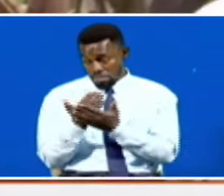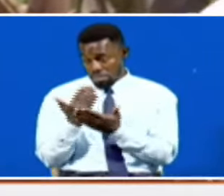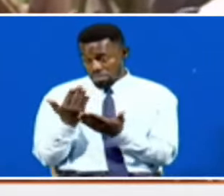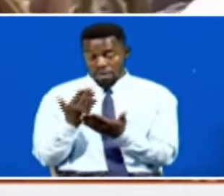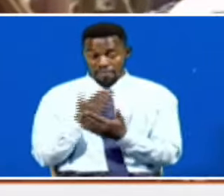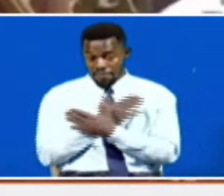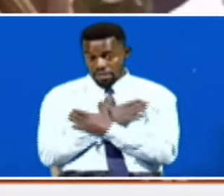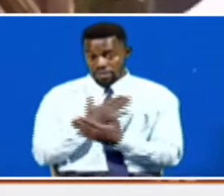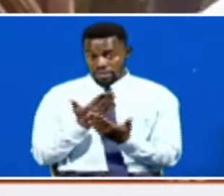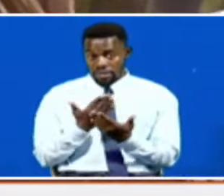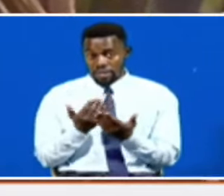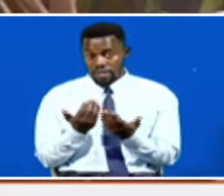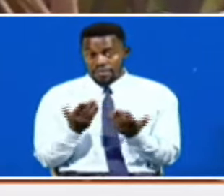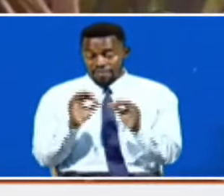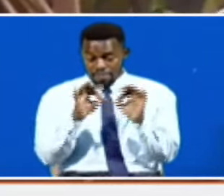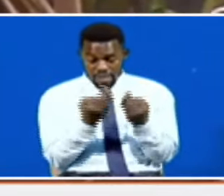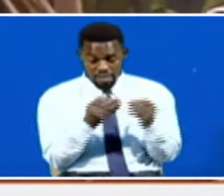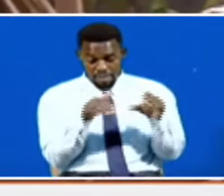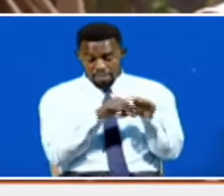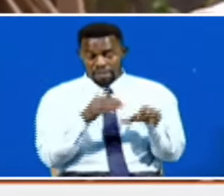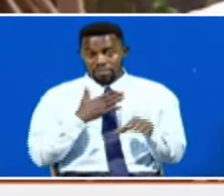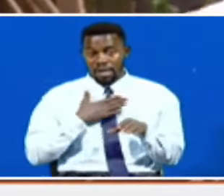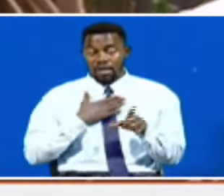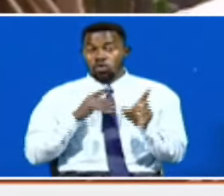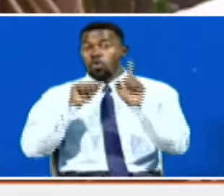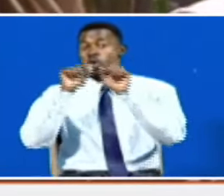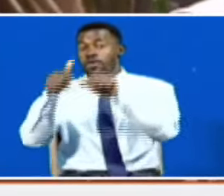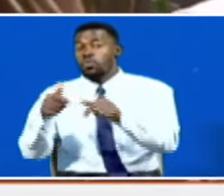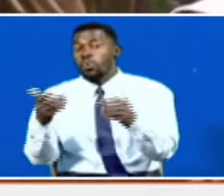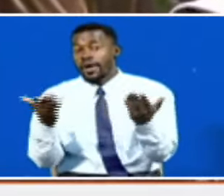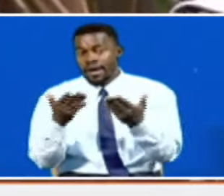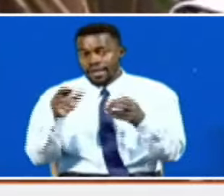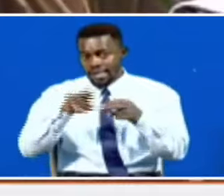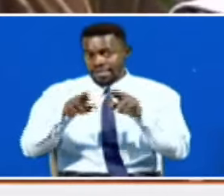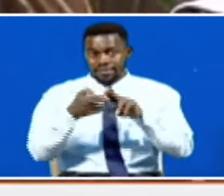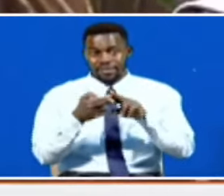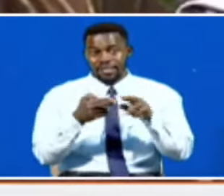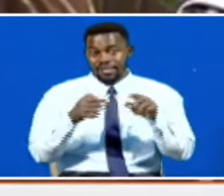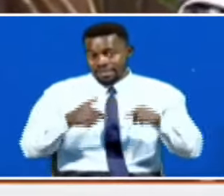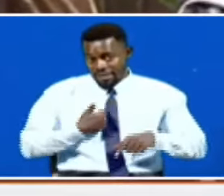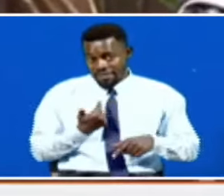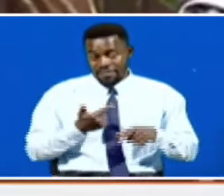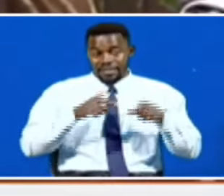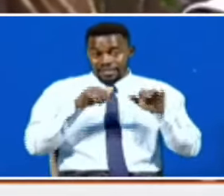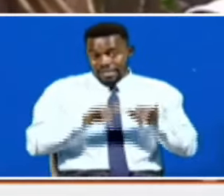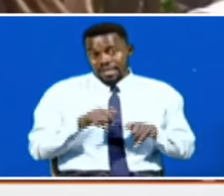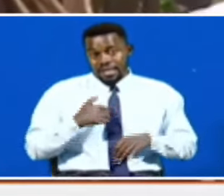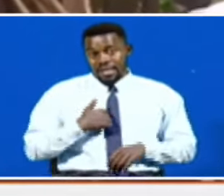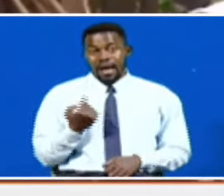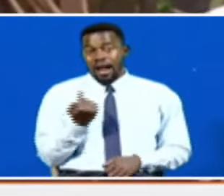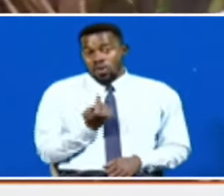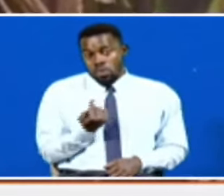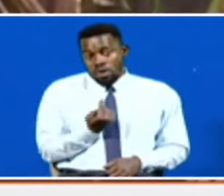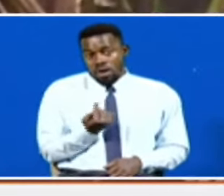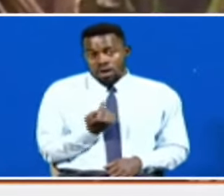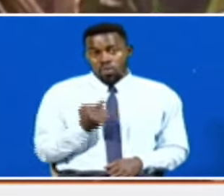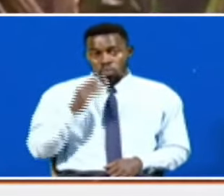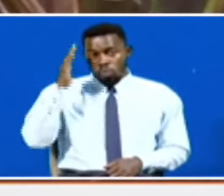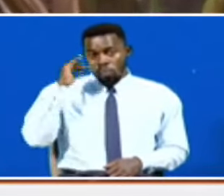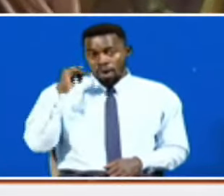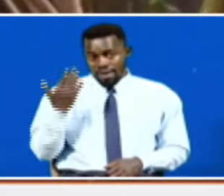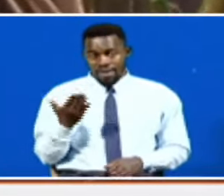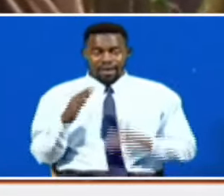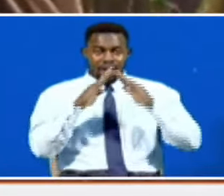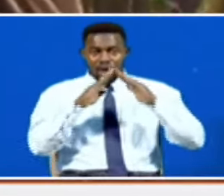wakafanya wakikaa kule. Mimi nimebaki bomani, kwa maana hizo nyumba zangu zote, mimi nina bibi wawili, ambapo hizo nyumba zote zimezingirwa na